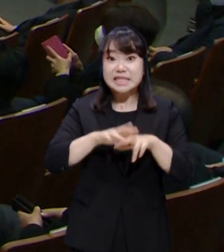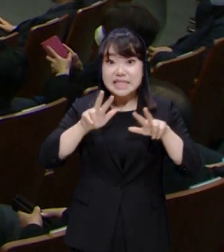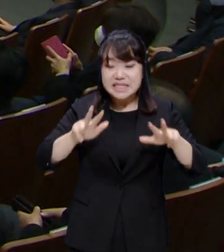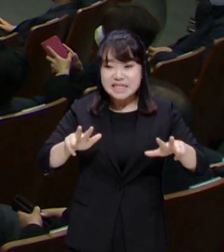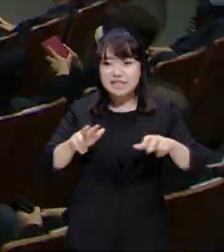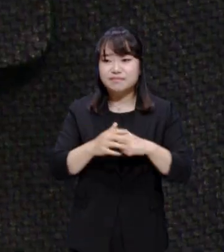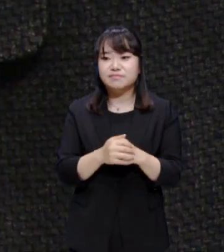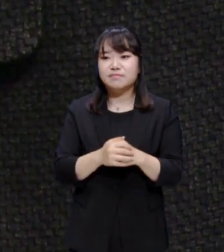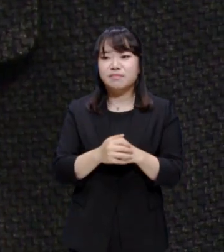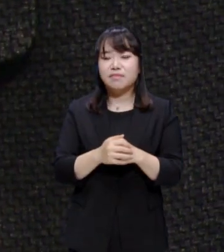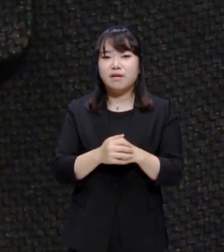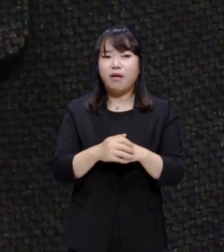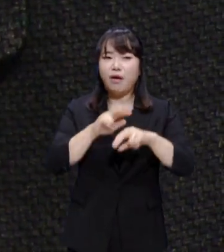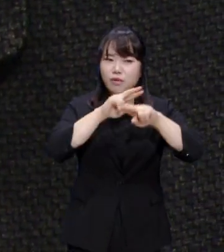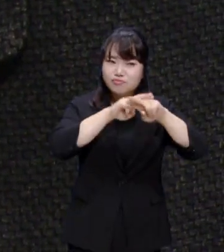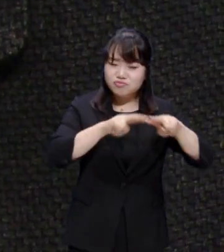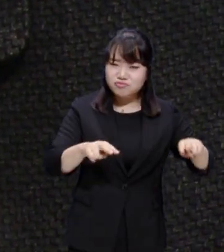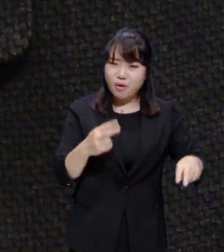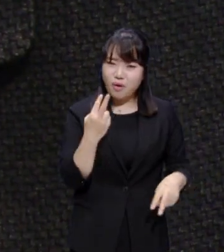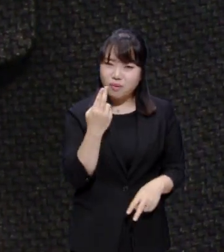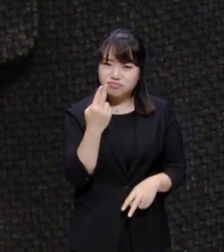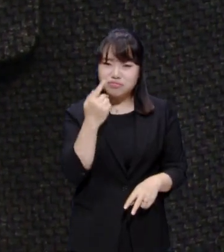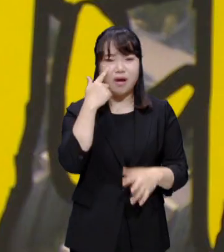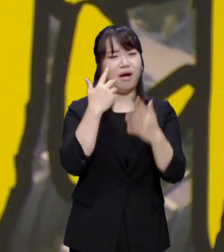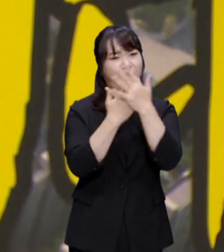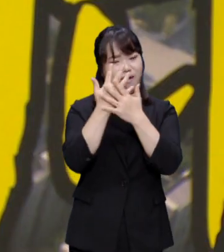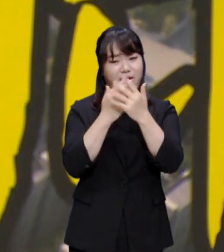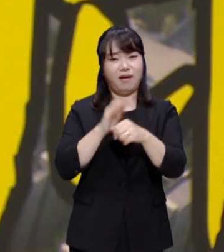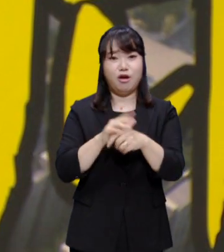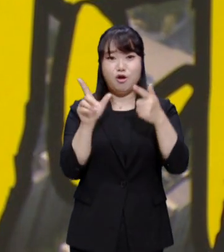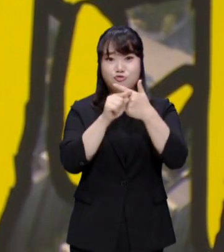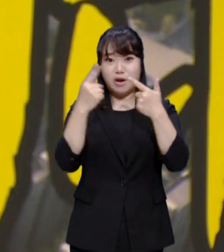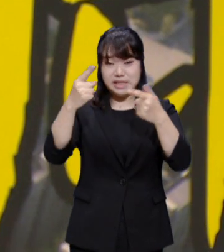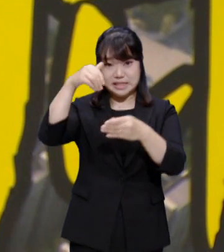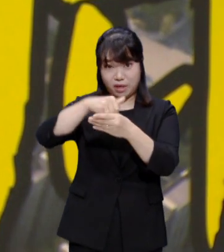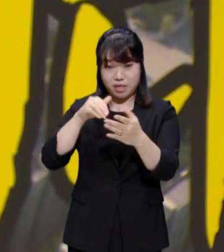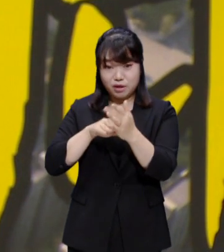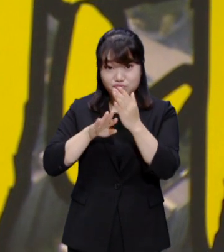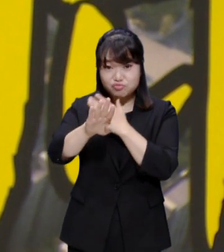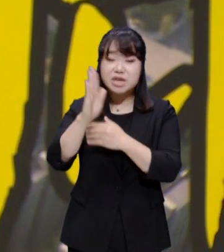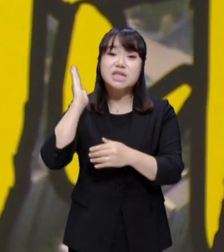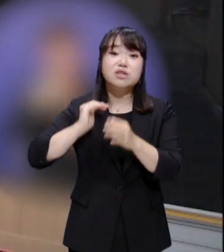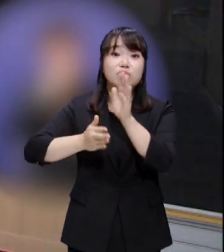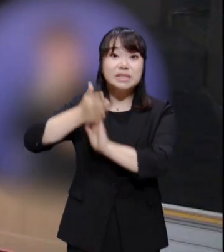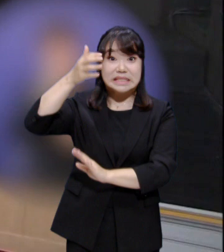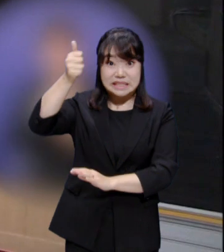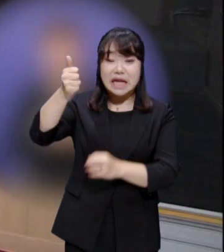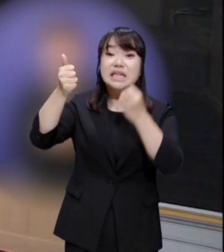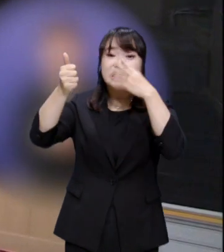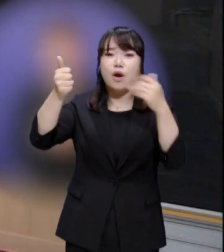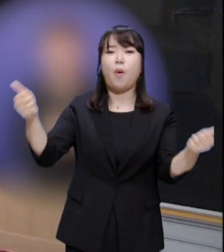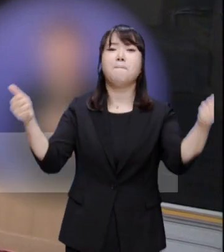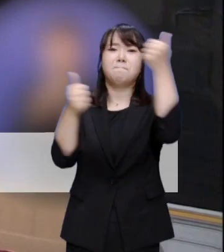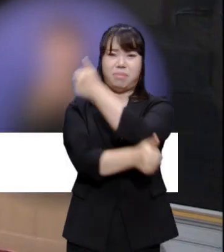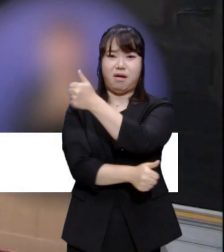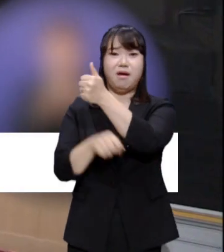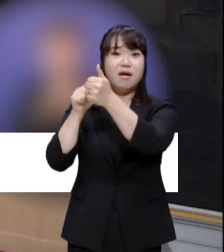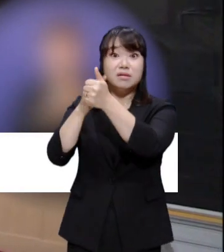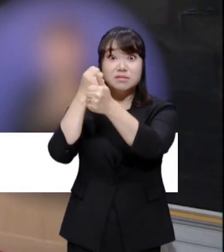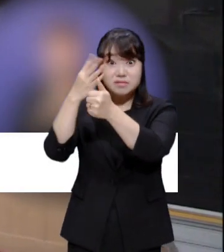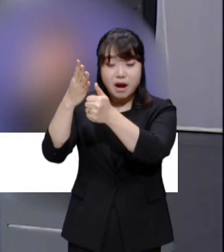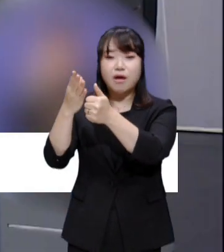해당 협약은 파기될 위기에 처했습니다. 6.1 지방선거 이후 의정부 시의 수장이 새로 바뀌면서 새